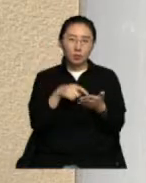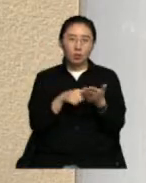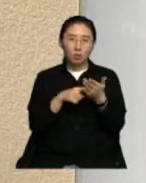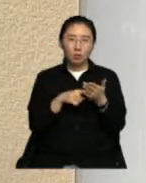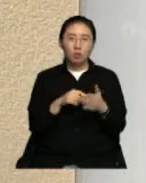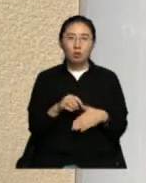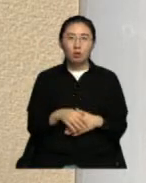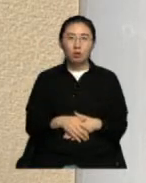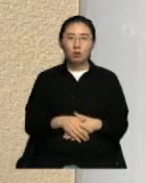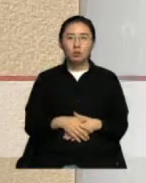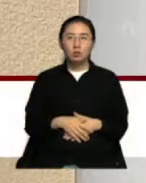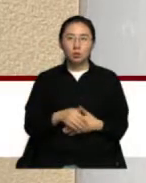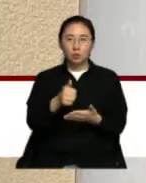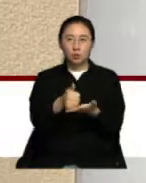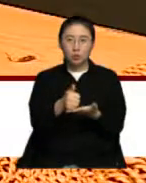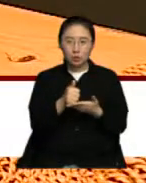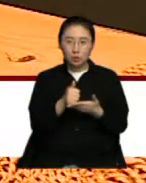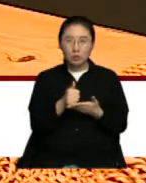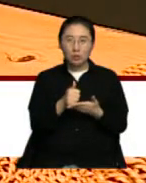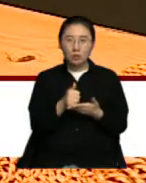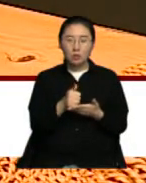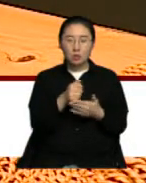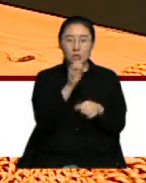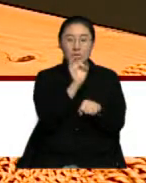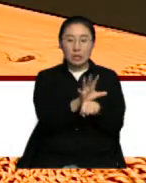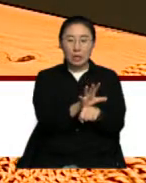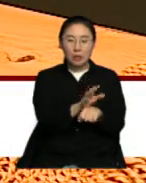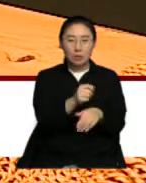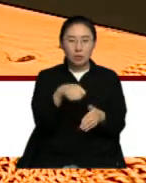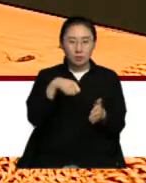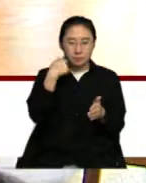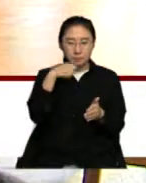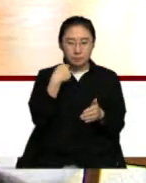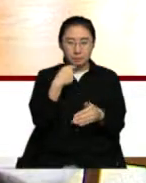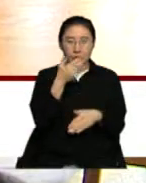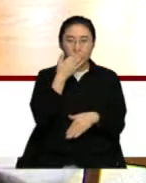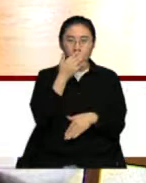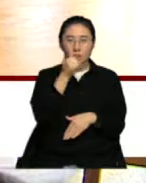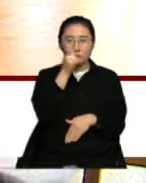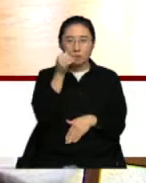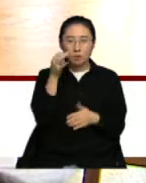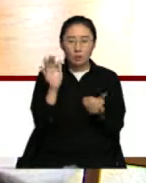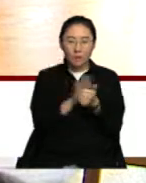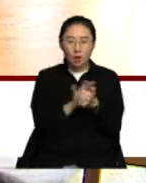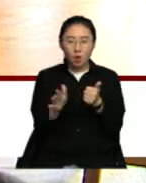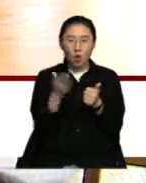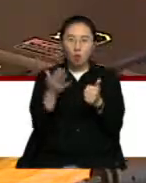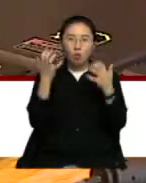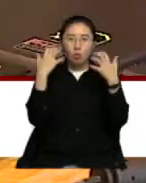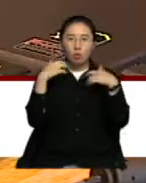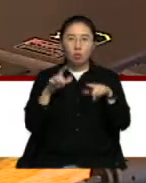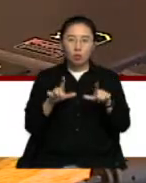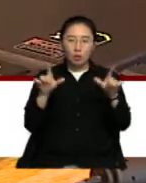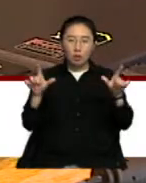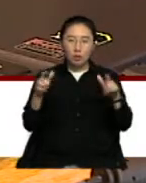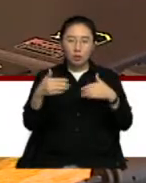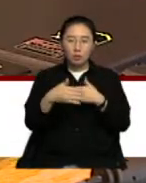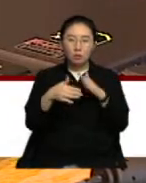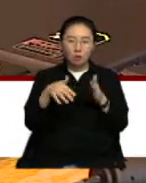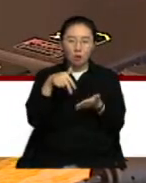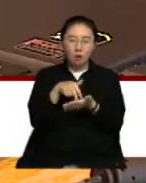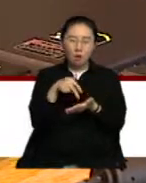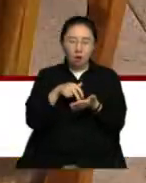돋보입니다. 손님들이 시장에서 구입한 음식을 가져와서 먹을 수 있도록 한 건데 더운 날씨에 가게 앞에